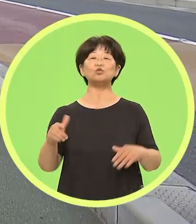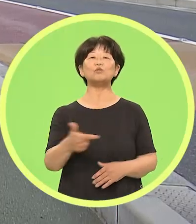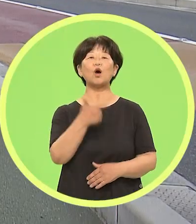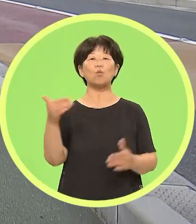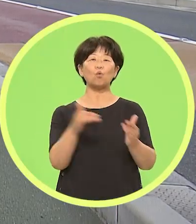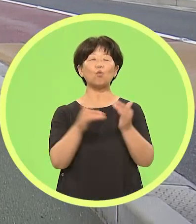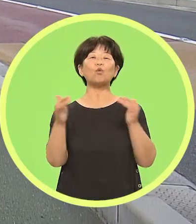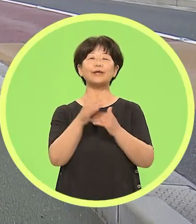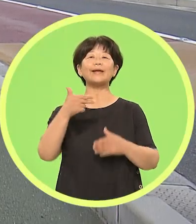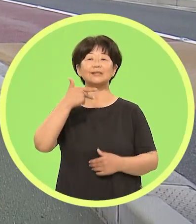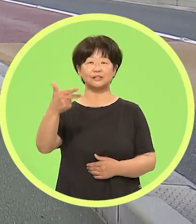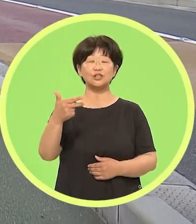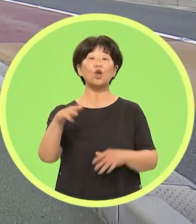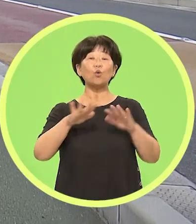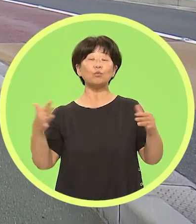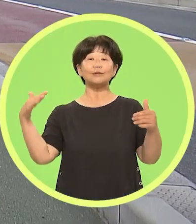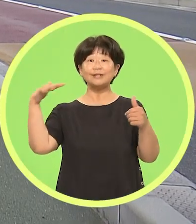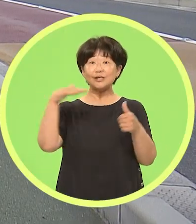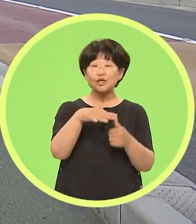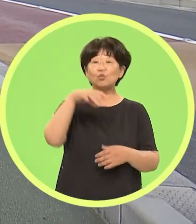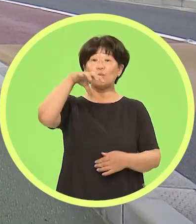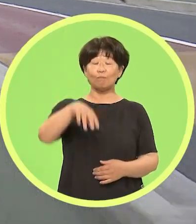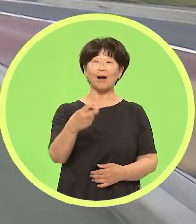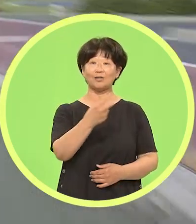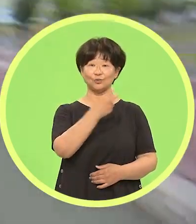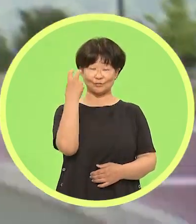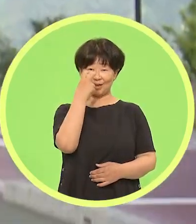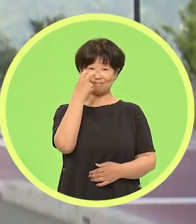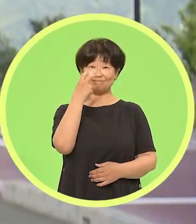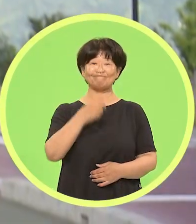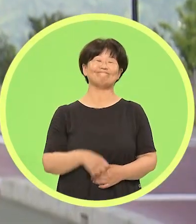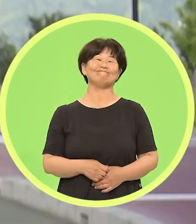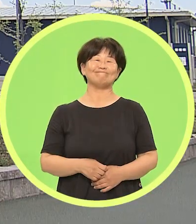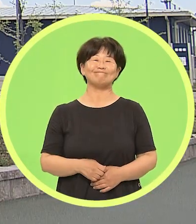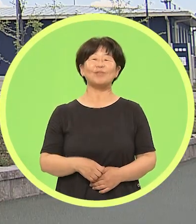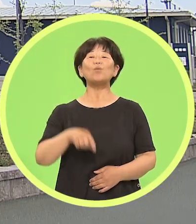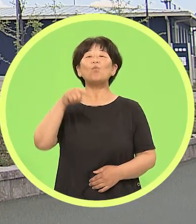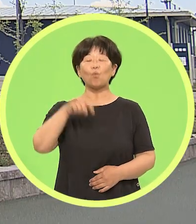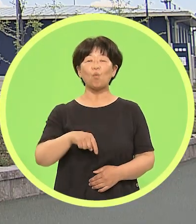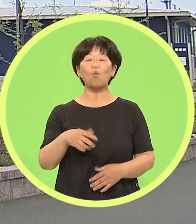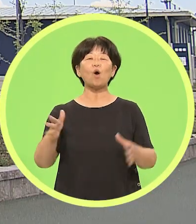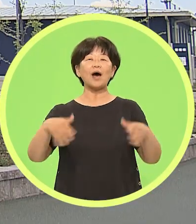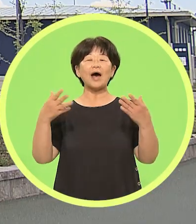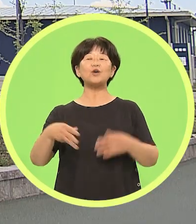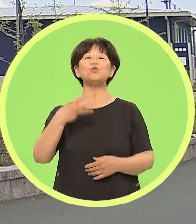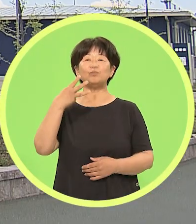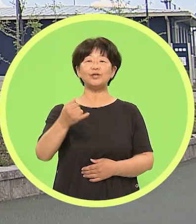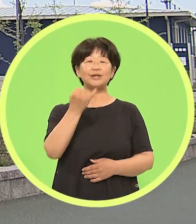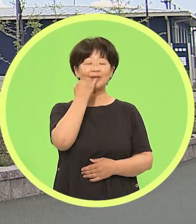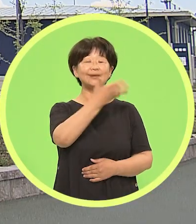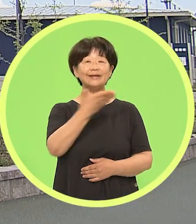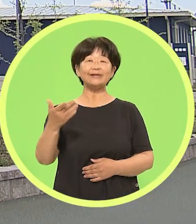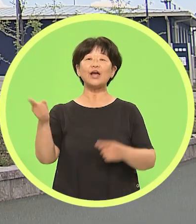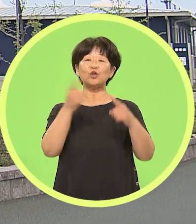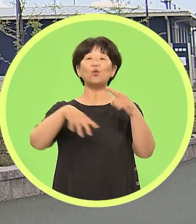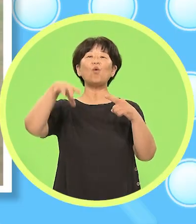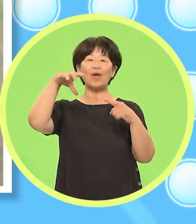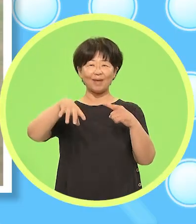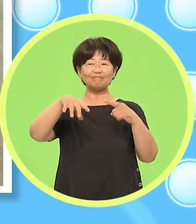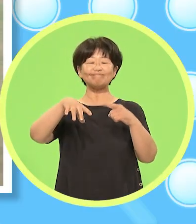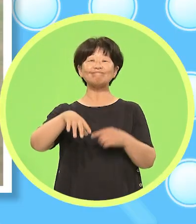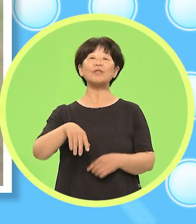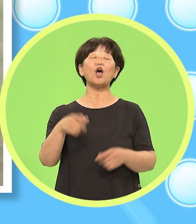今週は大竹市で子供に大人気のスポットを調査します。 やってきたのは晴海臨海公